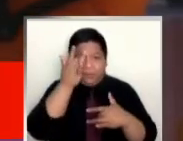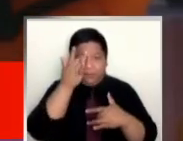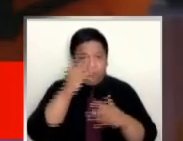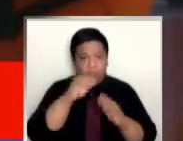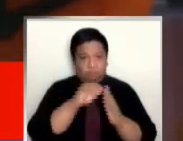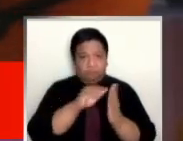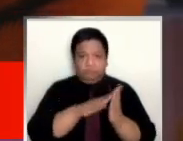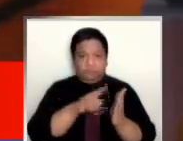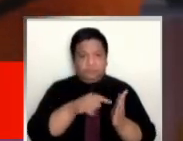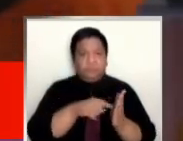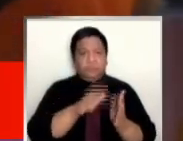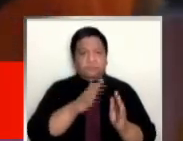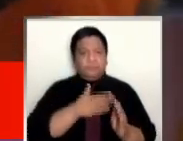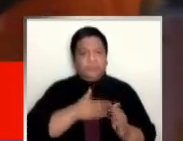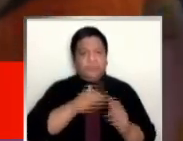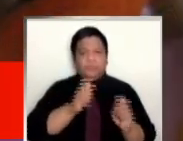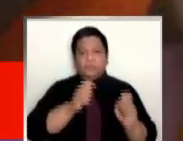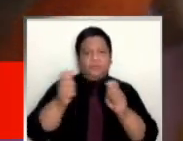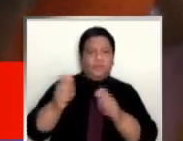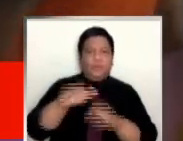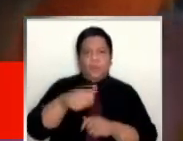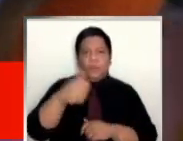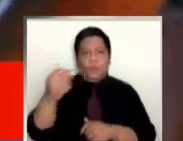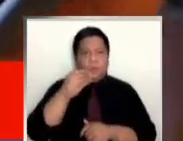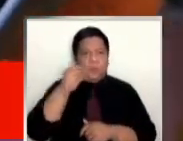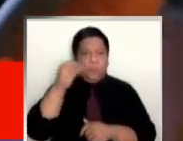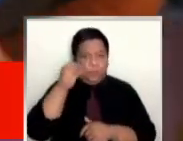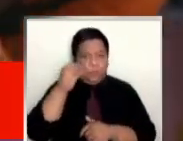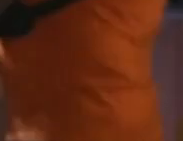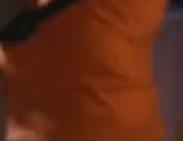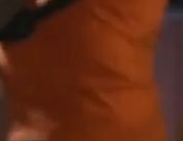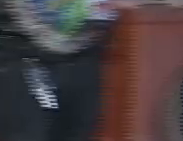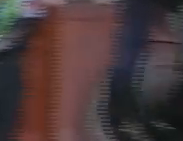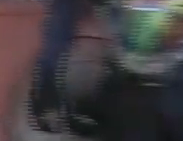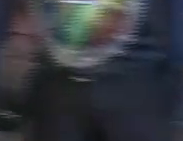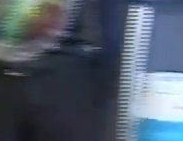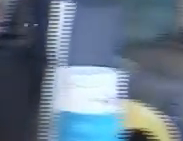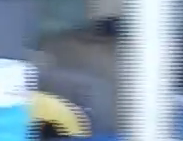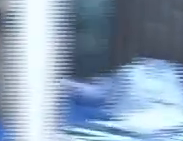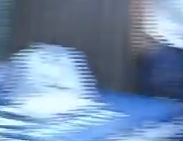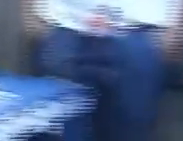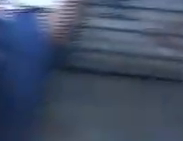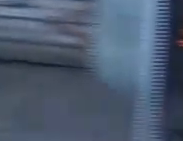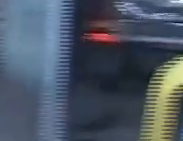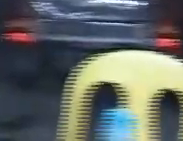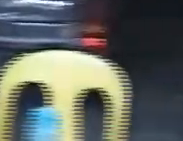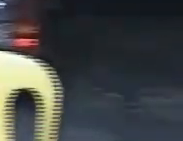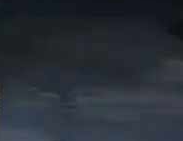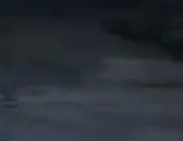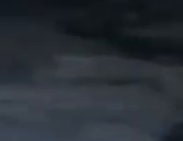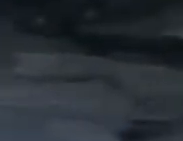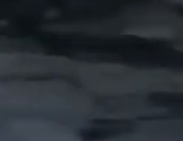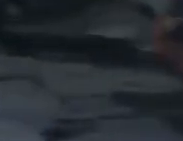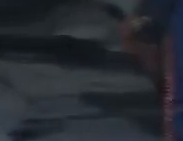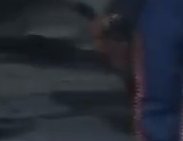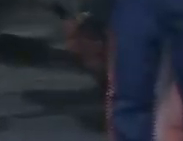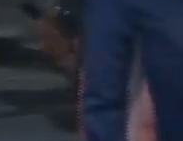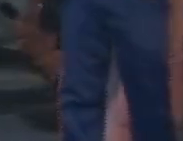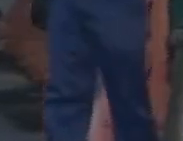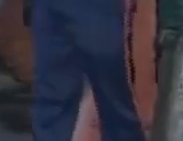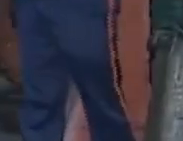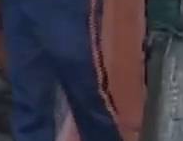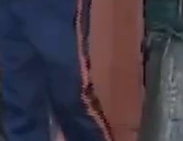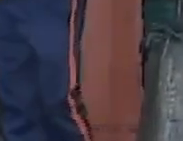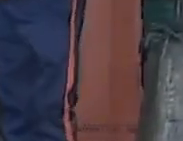muna sa kanilang mga tahanan para hindi mabalaho yung kanilang hanap buhay. Karamihan naman daw sa mga pasyente ay mild cases o walang